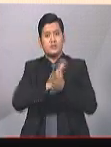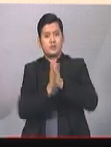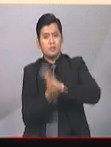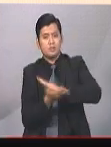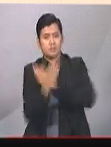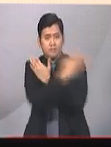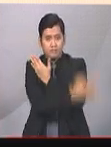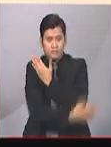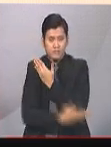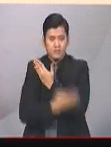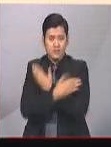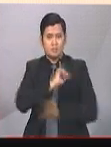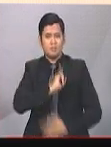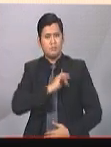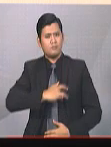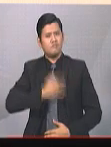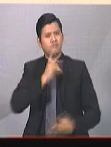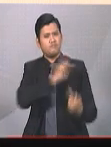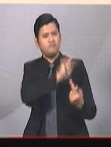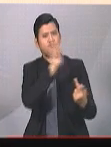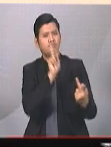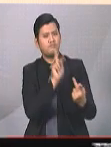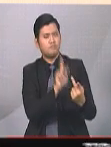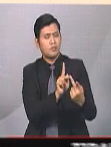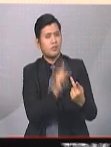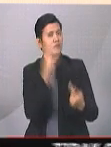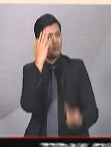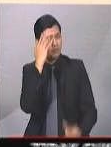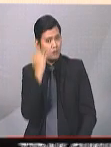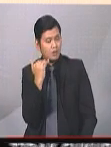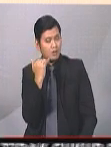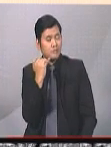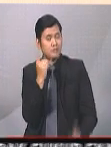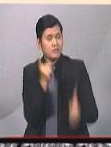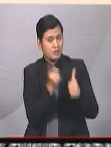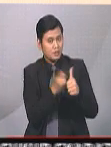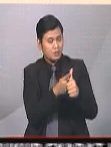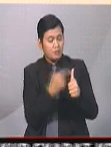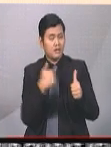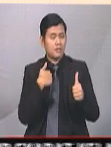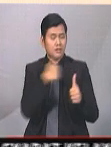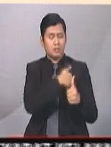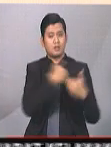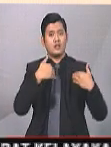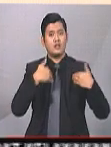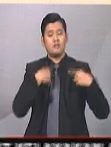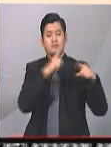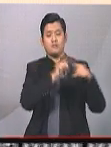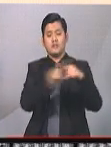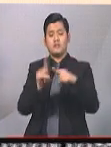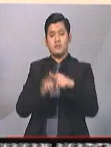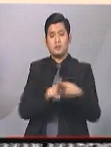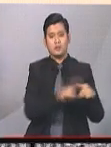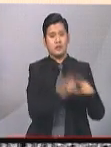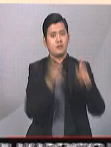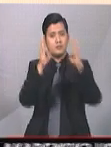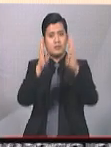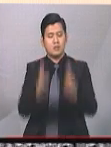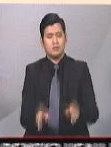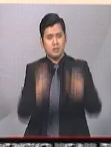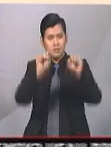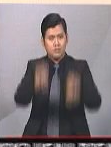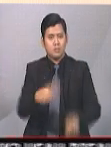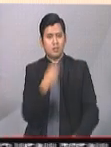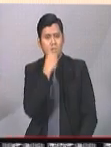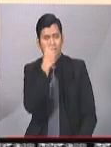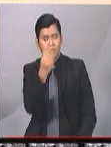yang saya rasa sangat sesuai sebab di sini kita ada, pertamanya kita ada negara berbilang bangsa. So dia boleh tengok kesan